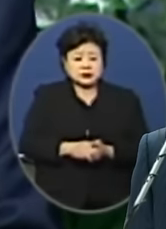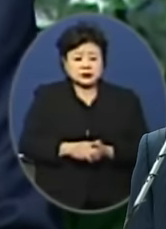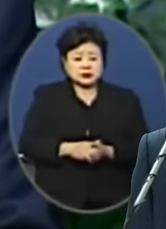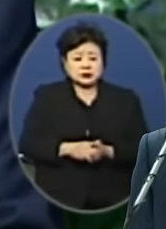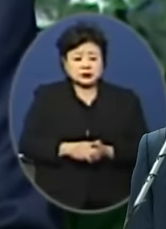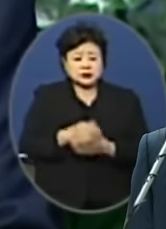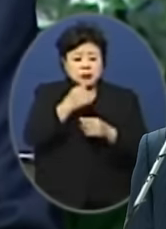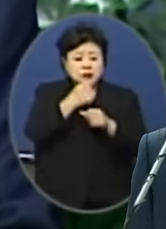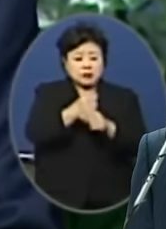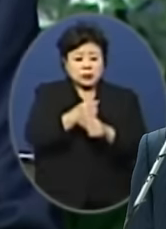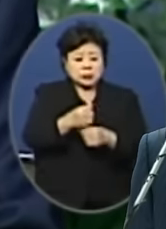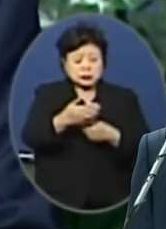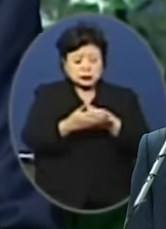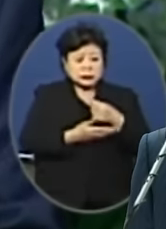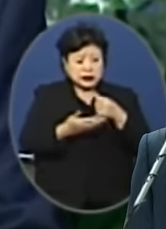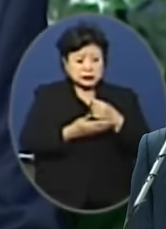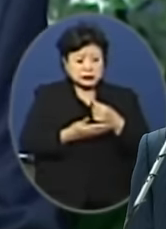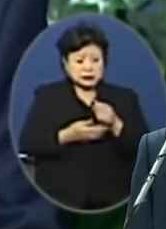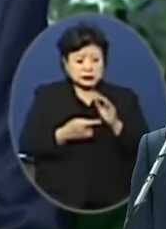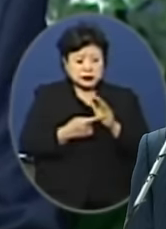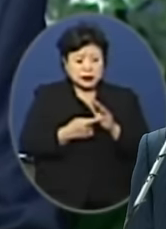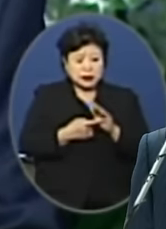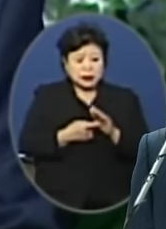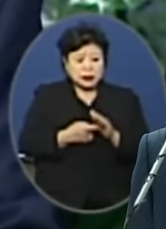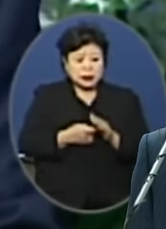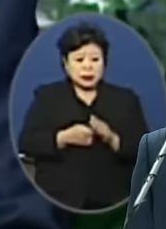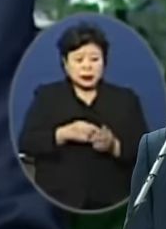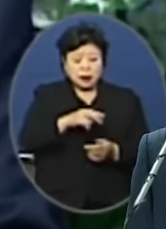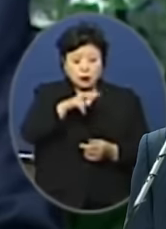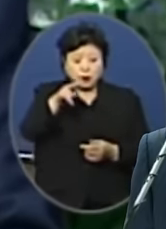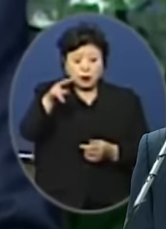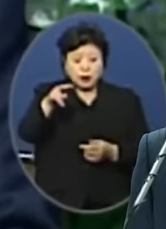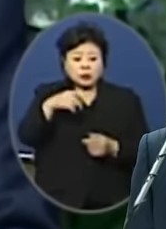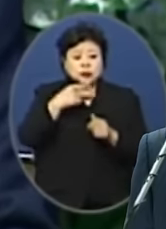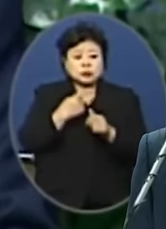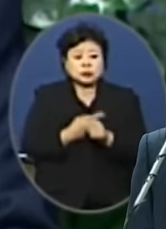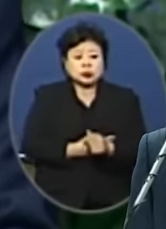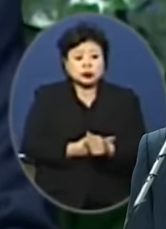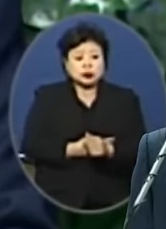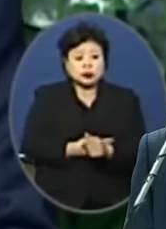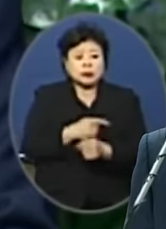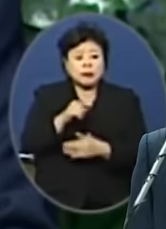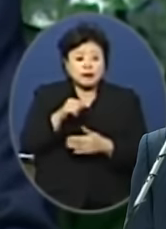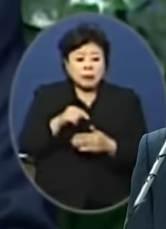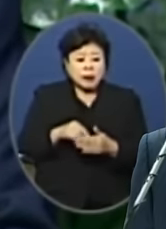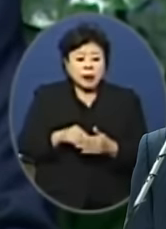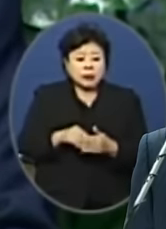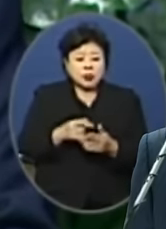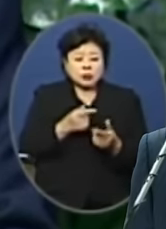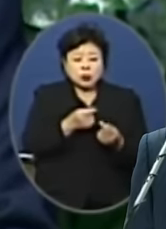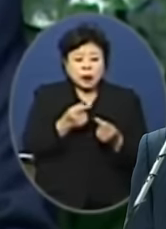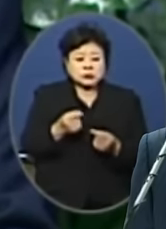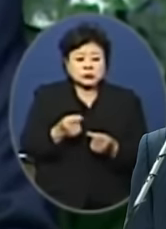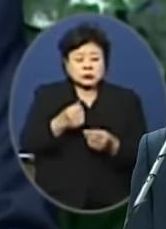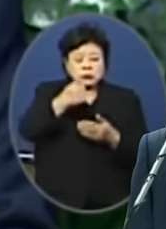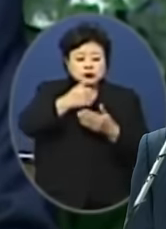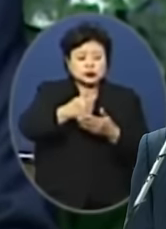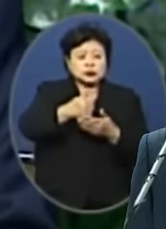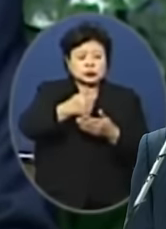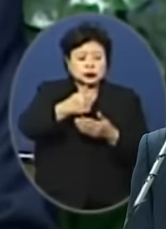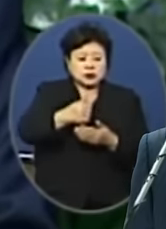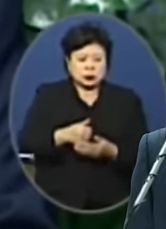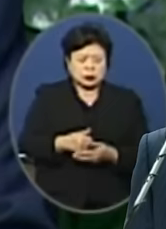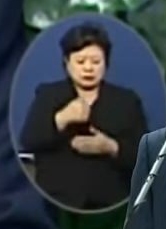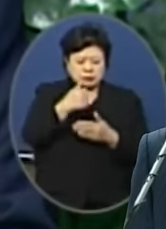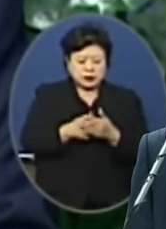이미지를 만드는 사진이 많이 나옵니다. 그걸 바라보고 있으면 모르는 사이에 마음속에 그와 독이